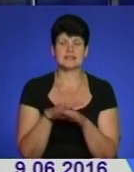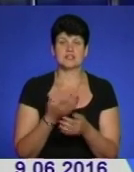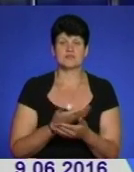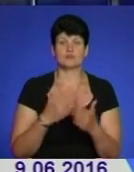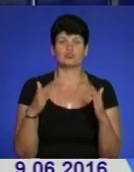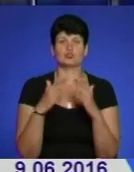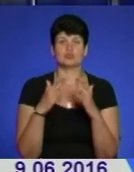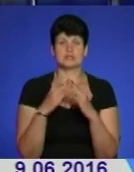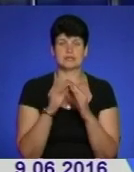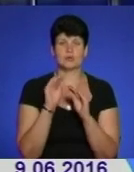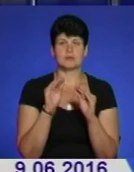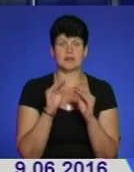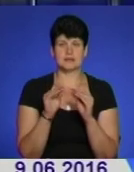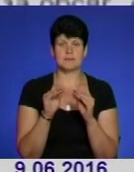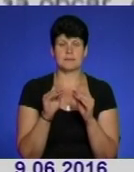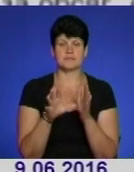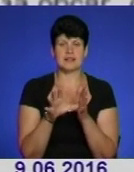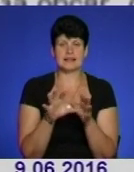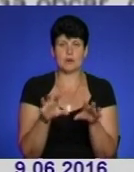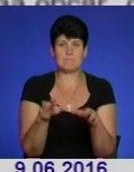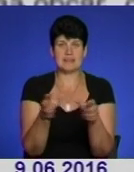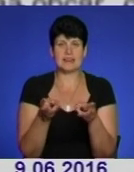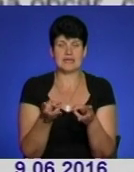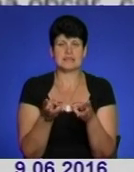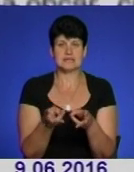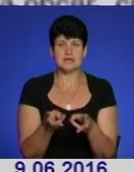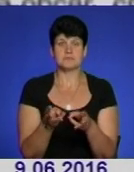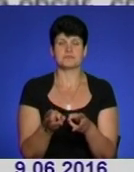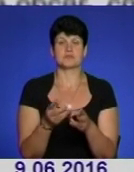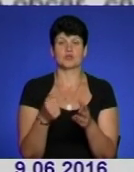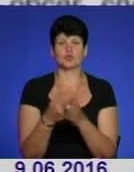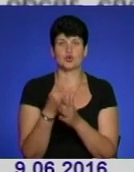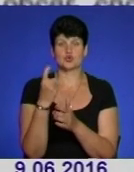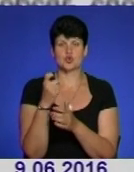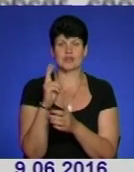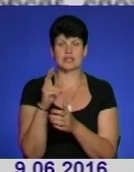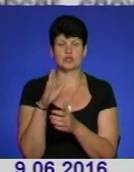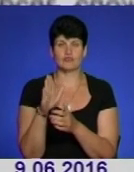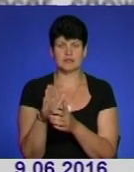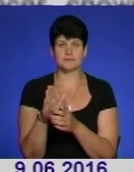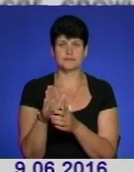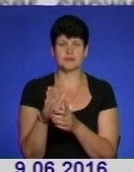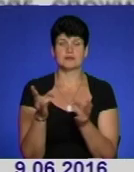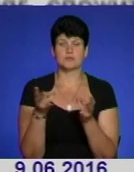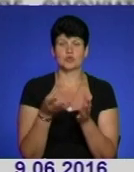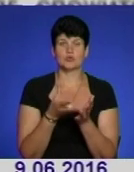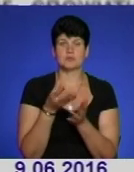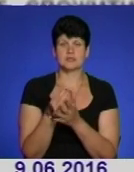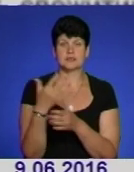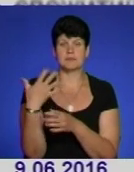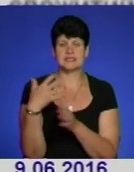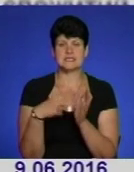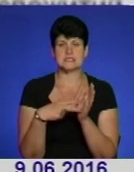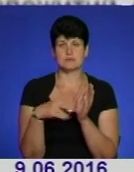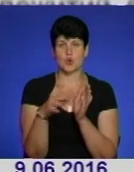житлових будинках, обладнаних кухонними електроплитами, за обсяг спожитої до 100 кВт електроенергії за місяць необхідно платити